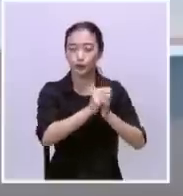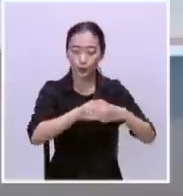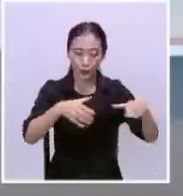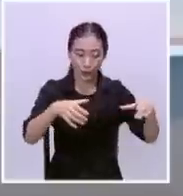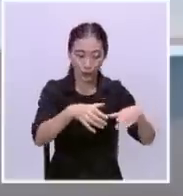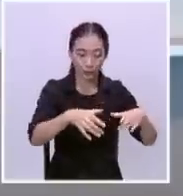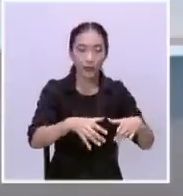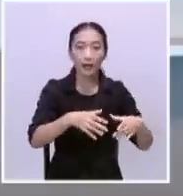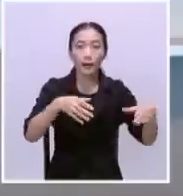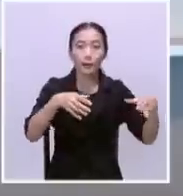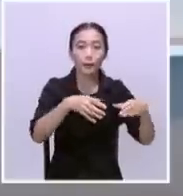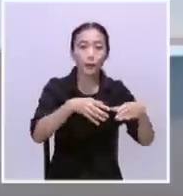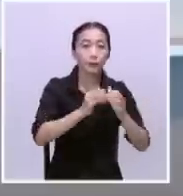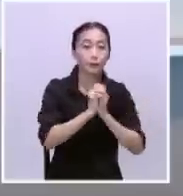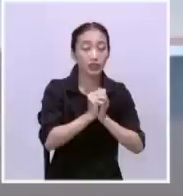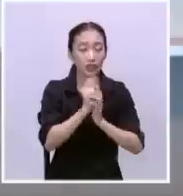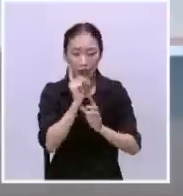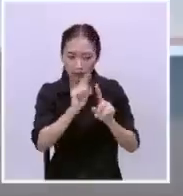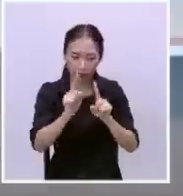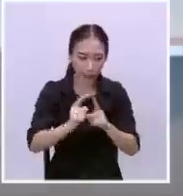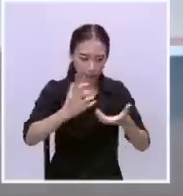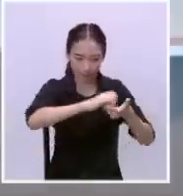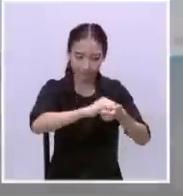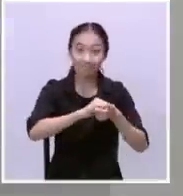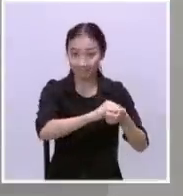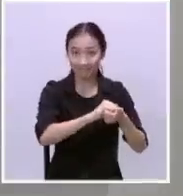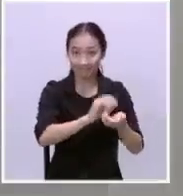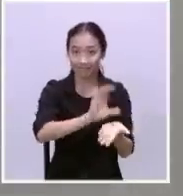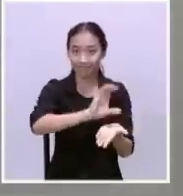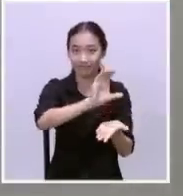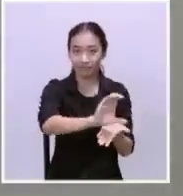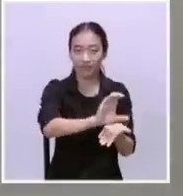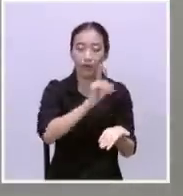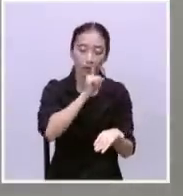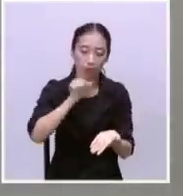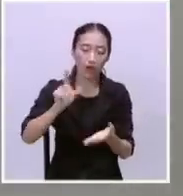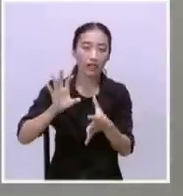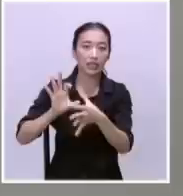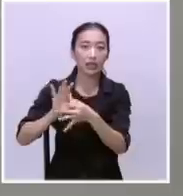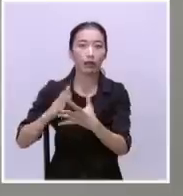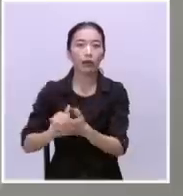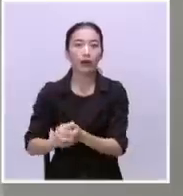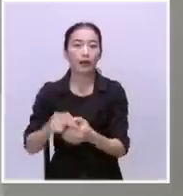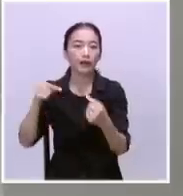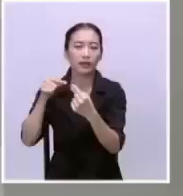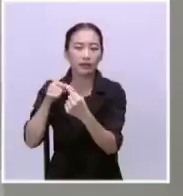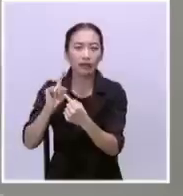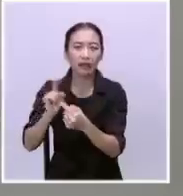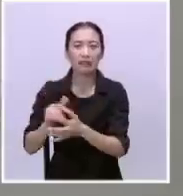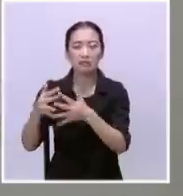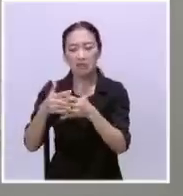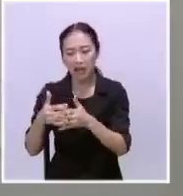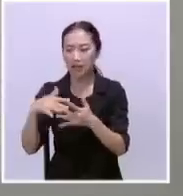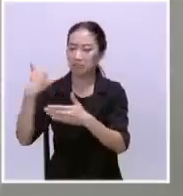สื่อจีนได้มีการออกบทความตอบโต้กรณีที่โลกตะวันตกนะคะทั้งสหรัฐแล้วก็หลายๆชาติตะวันตกกล่าวหา